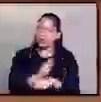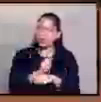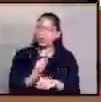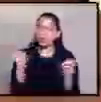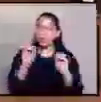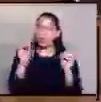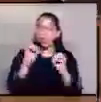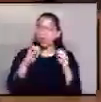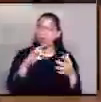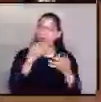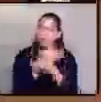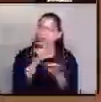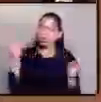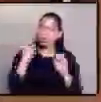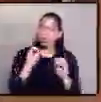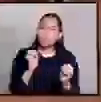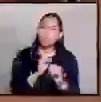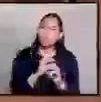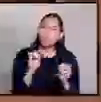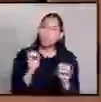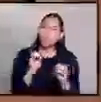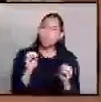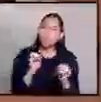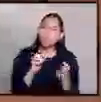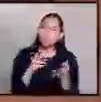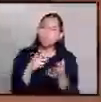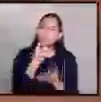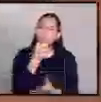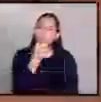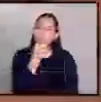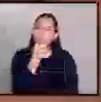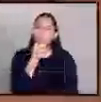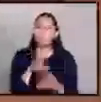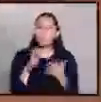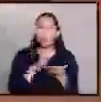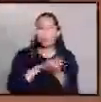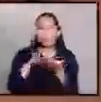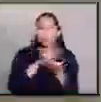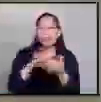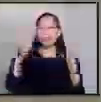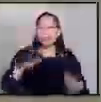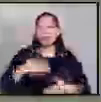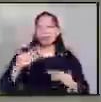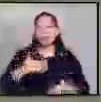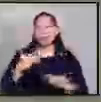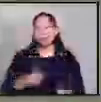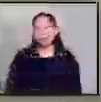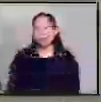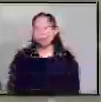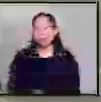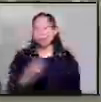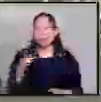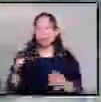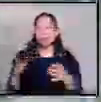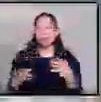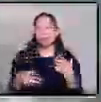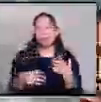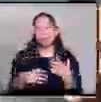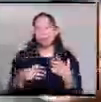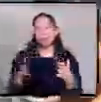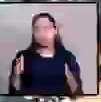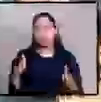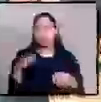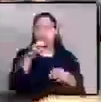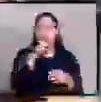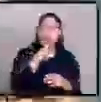walang entrance, walang gastos. Malinis. Tipid, malinis, masaya! Mapabata, matanda,